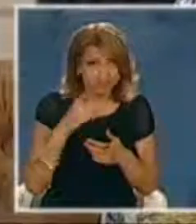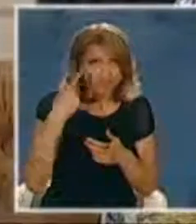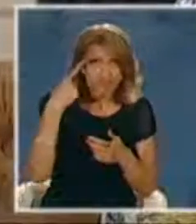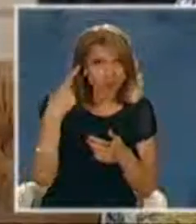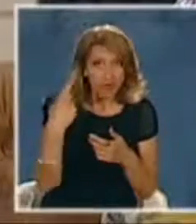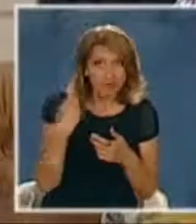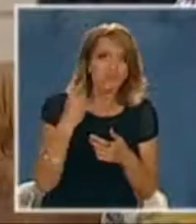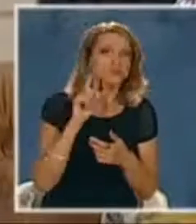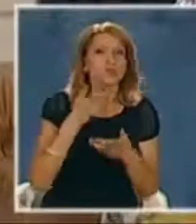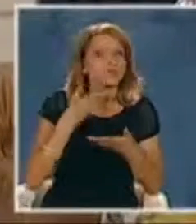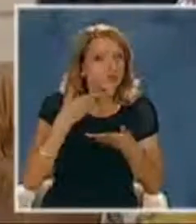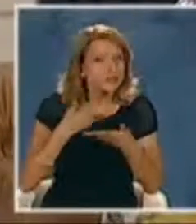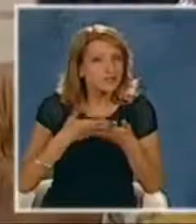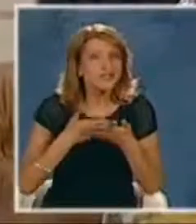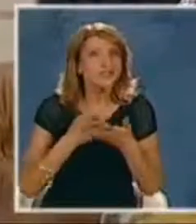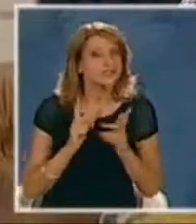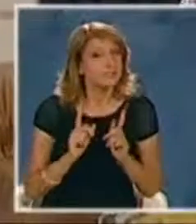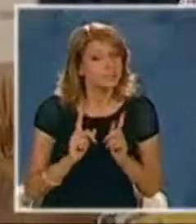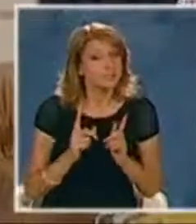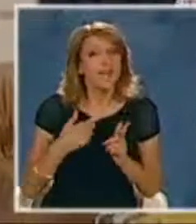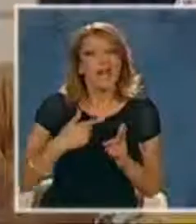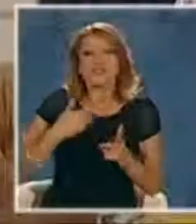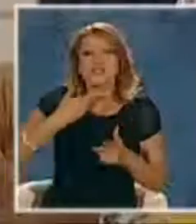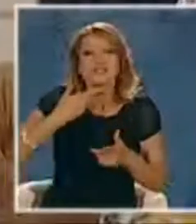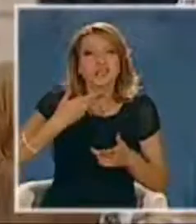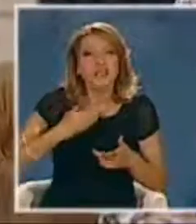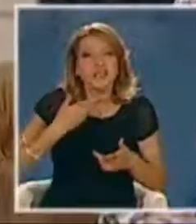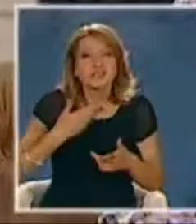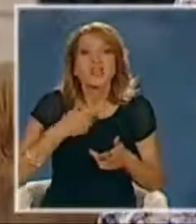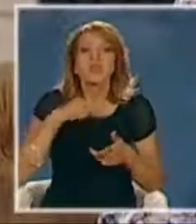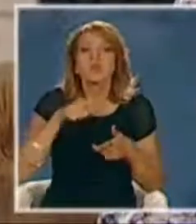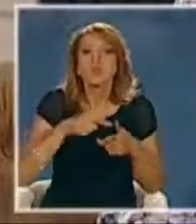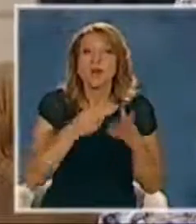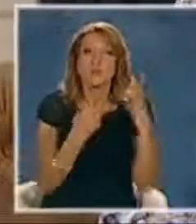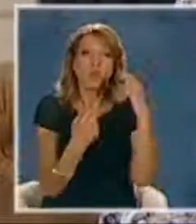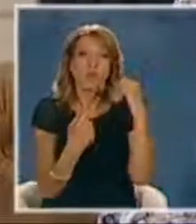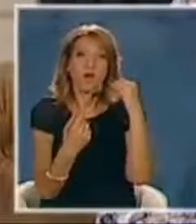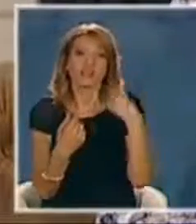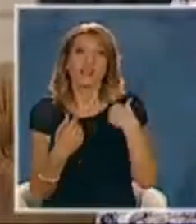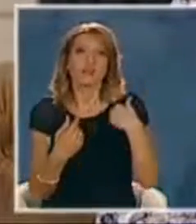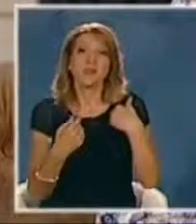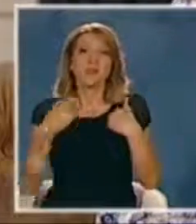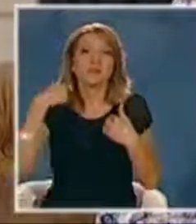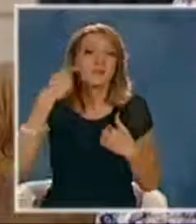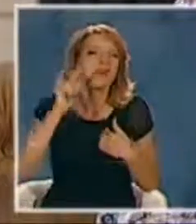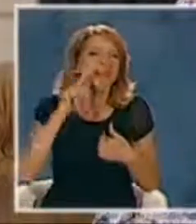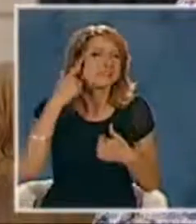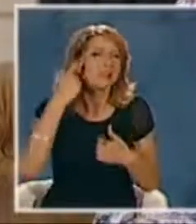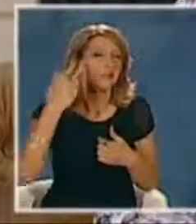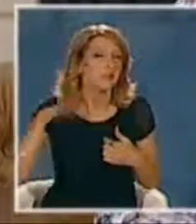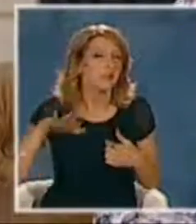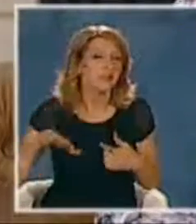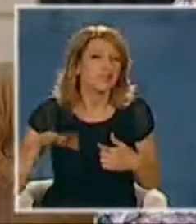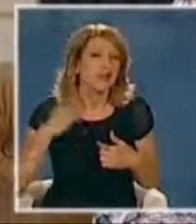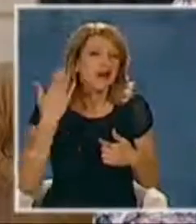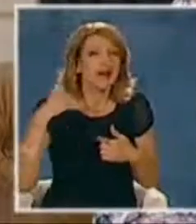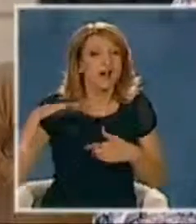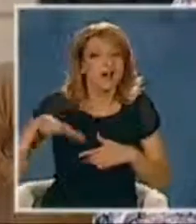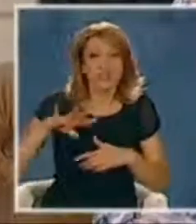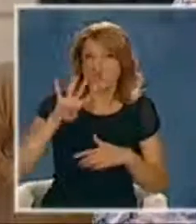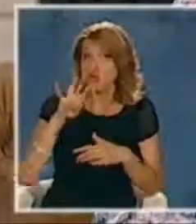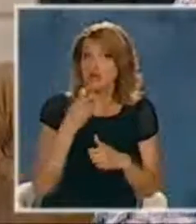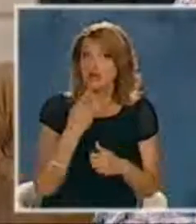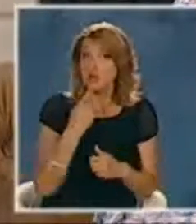ни го споделиш? Ами, за съжаление, всъщност това, което аз разказах, ми го разказа моята майка. Когато съм бил на 4